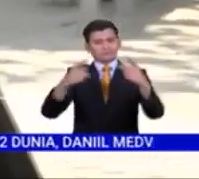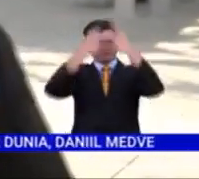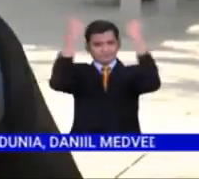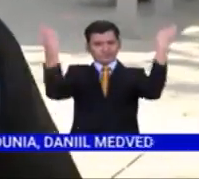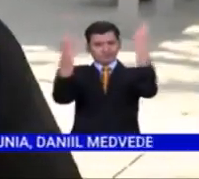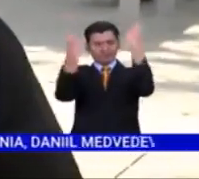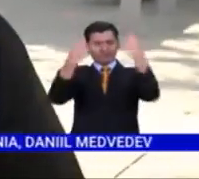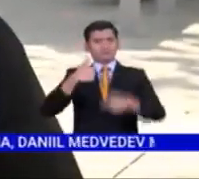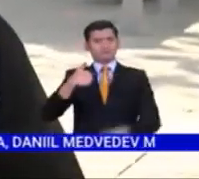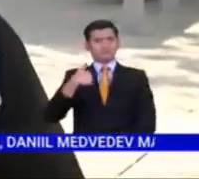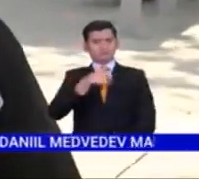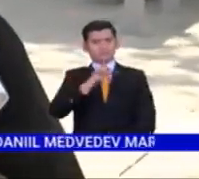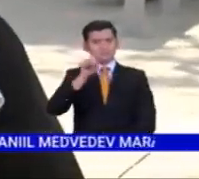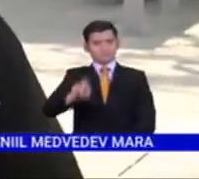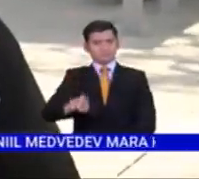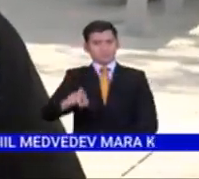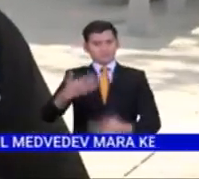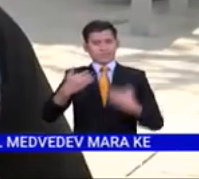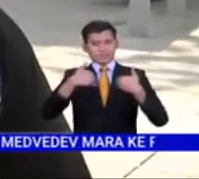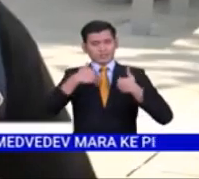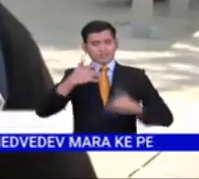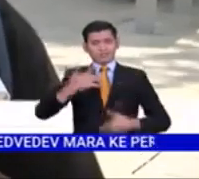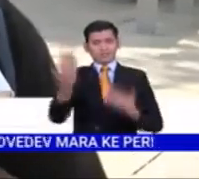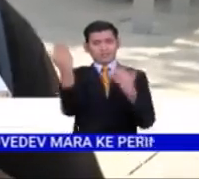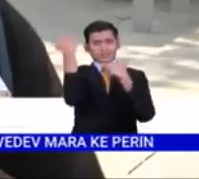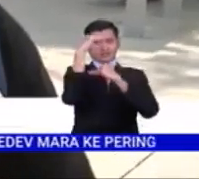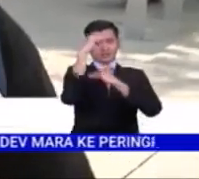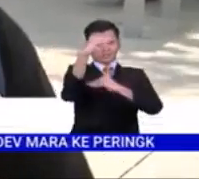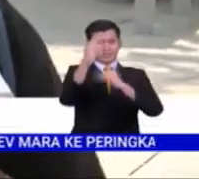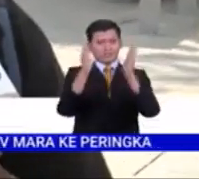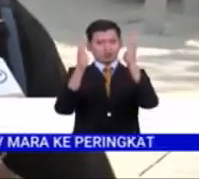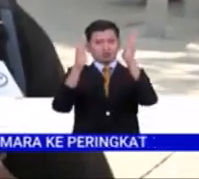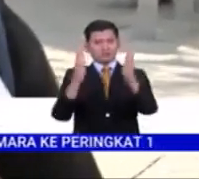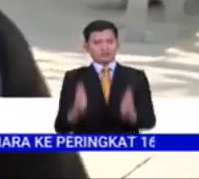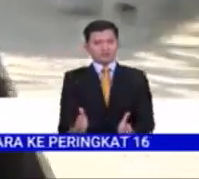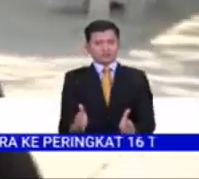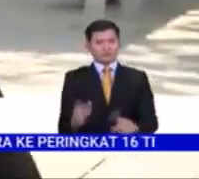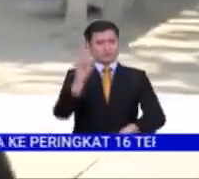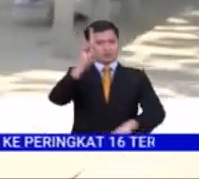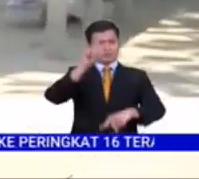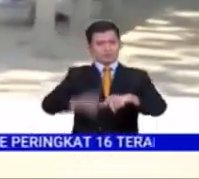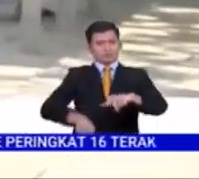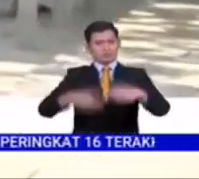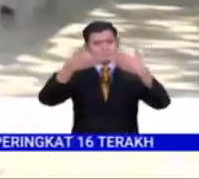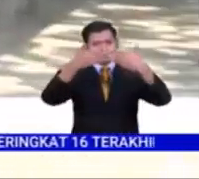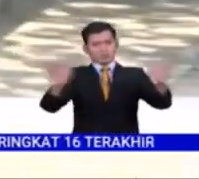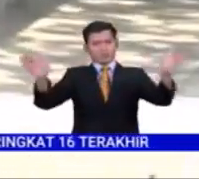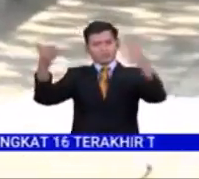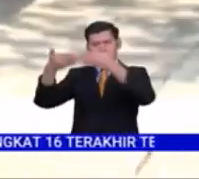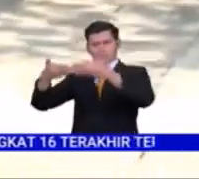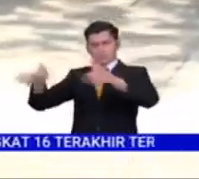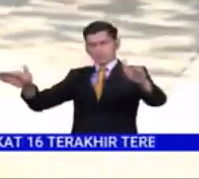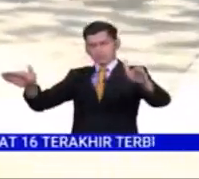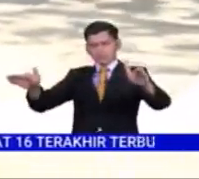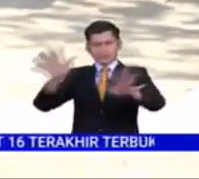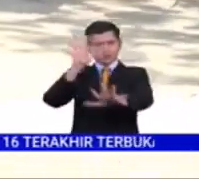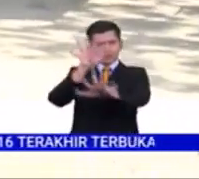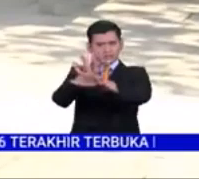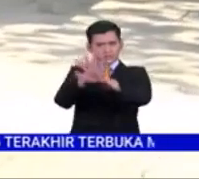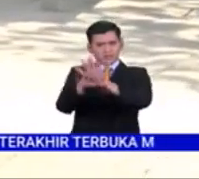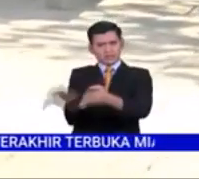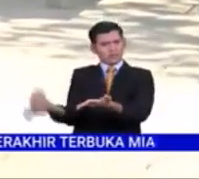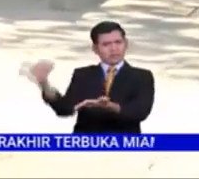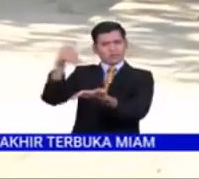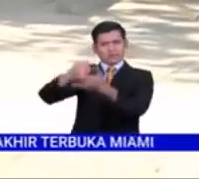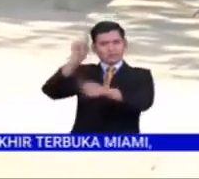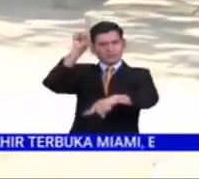perayaan, mesti kena ada hadkanlah, masih lagi hadkanlah, tak boleh lagi bagi macam openlah untuk masih lagi tak boleh